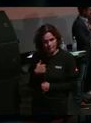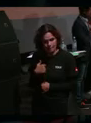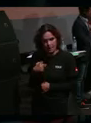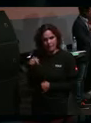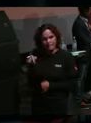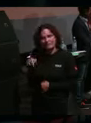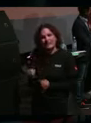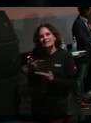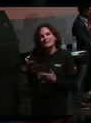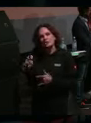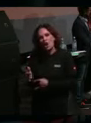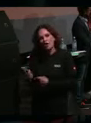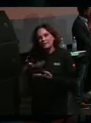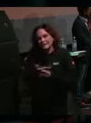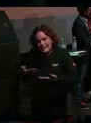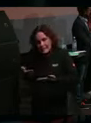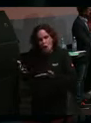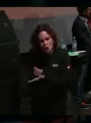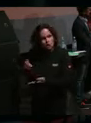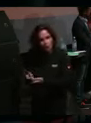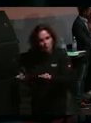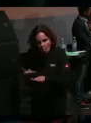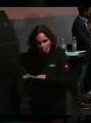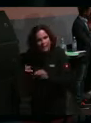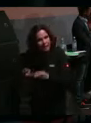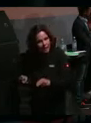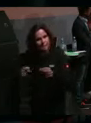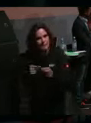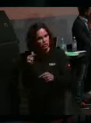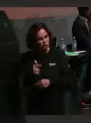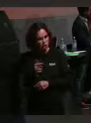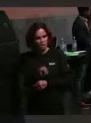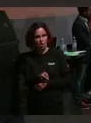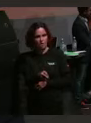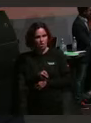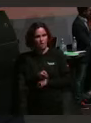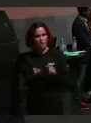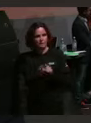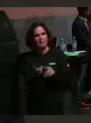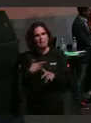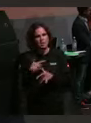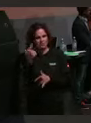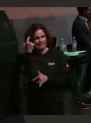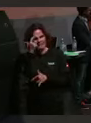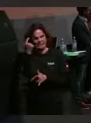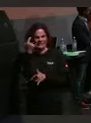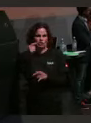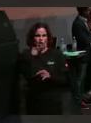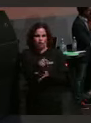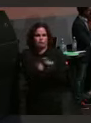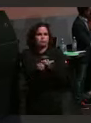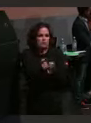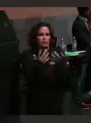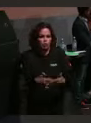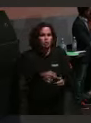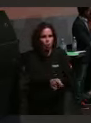er lønnsomt, det er fordi at du fikk en sinnssyk Inflation Reduction Act, hvor den amerikanske stat